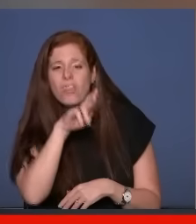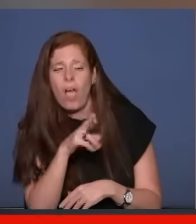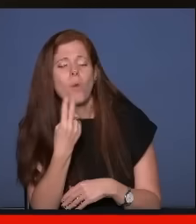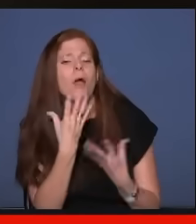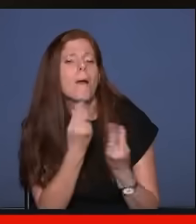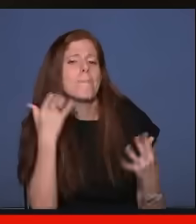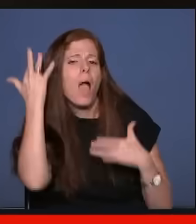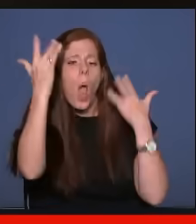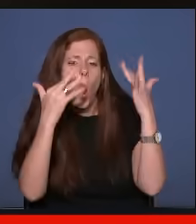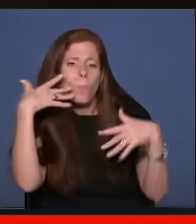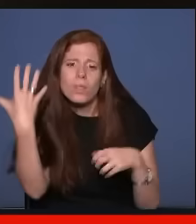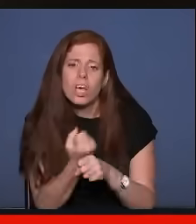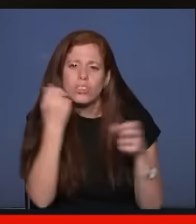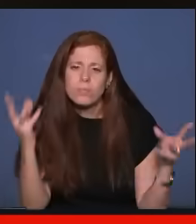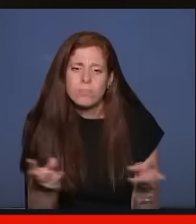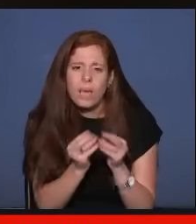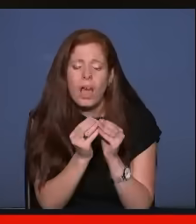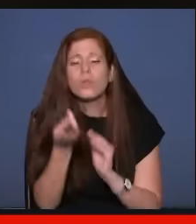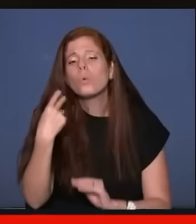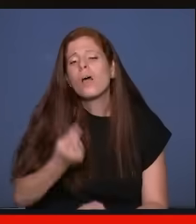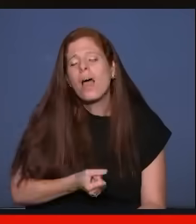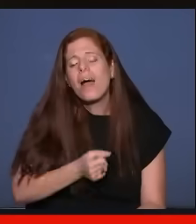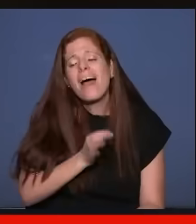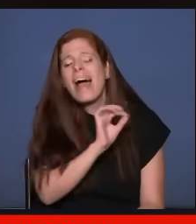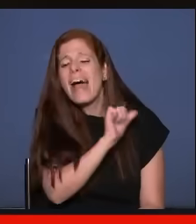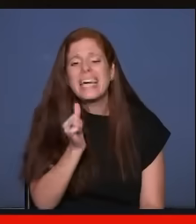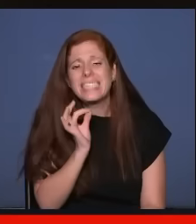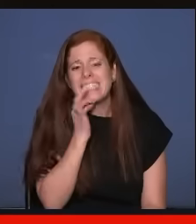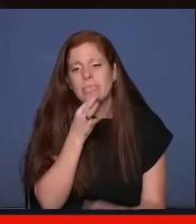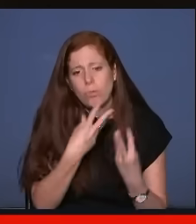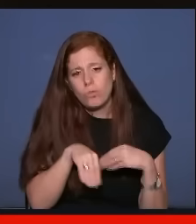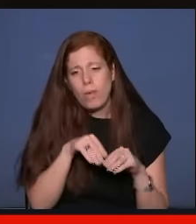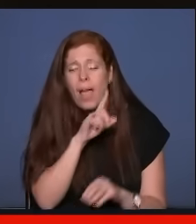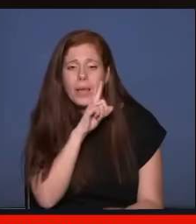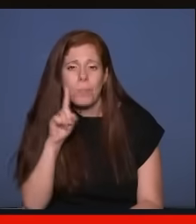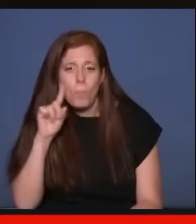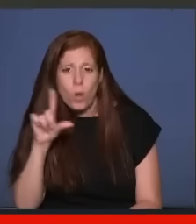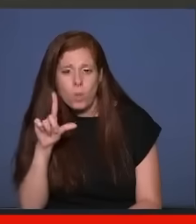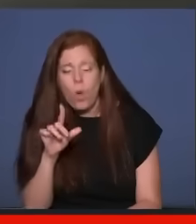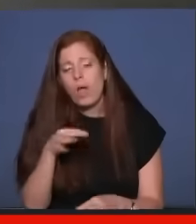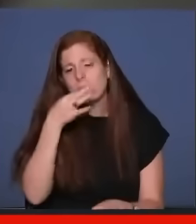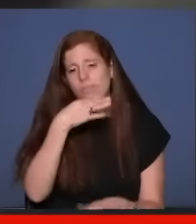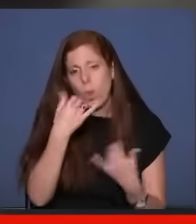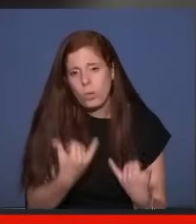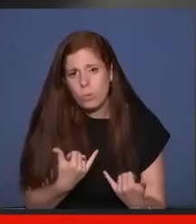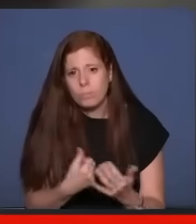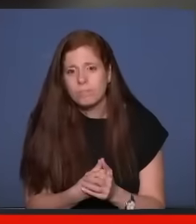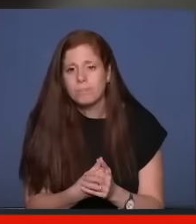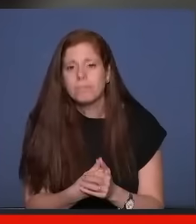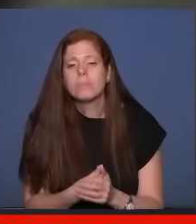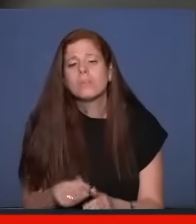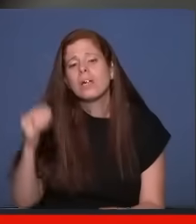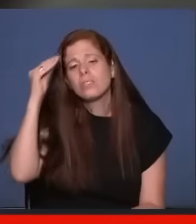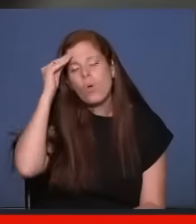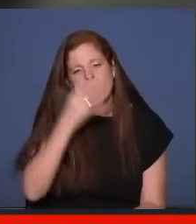חלומות להגשים יחד. הוא היה בין הזקונים במשפחה. אמו ליאורה ספדה לו היום. אני זוכרת היטב את